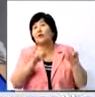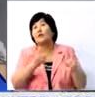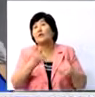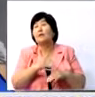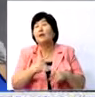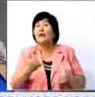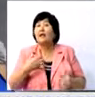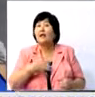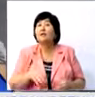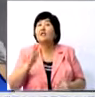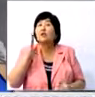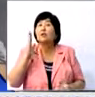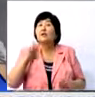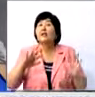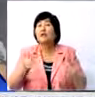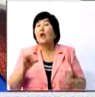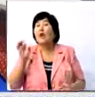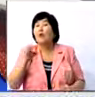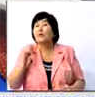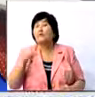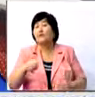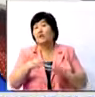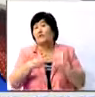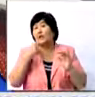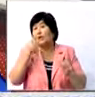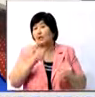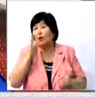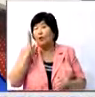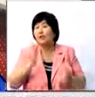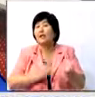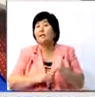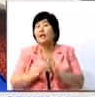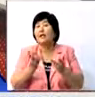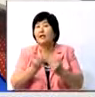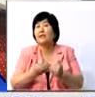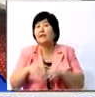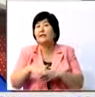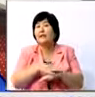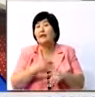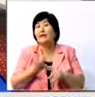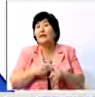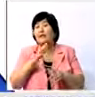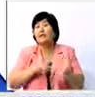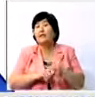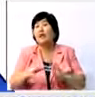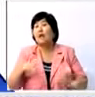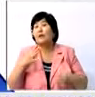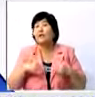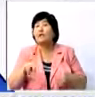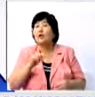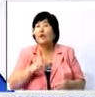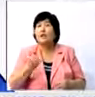пределы. И о важном предстоящем событии. В октябре 2019 года состоится перепись населения. В данное время идут подготовительные